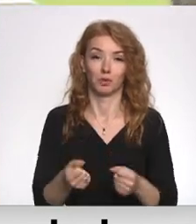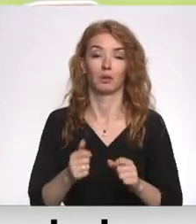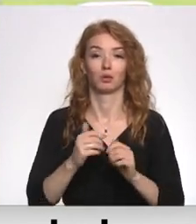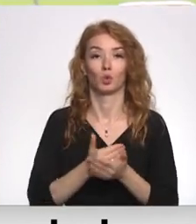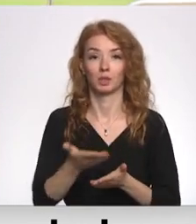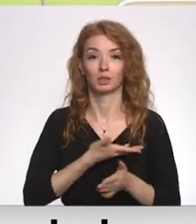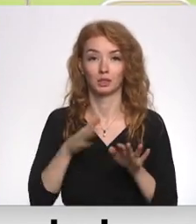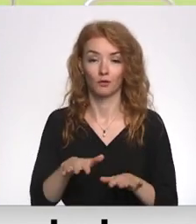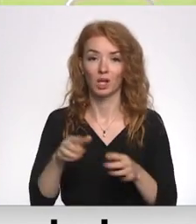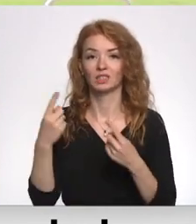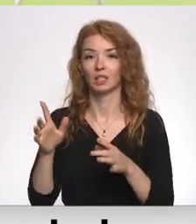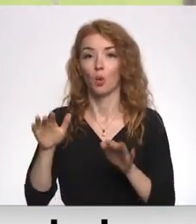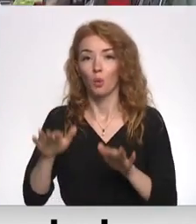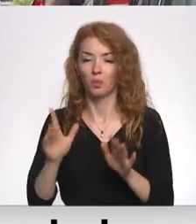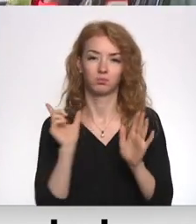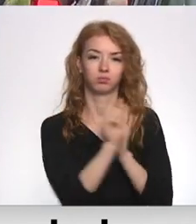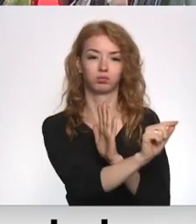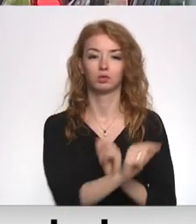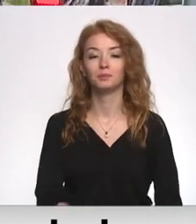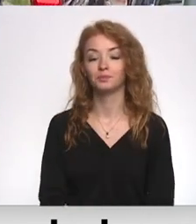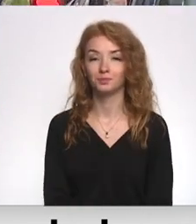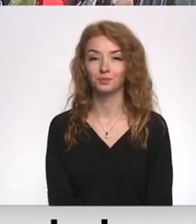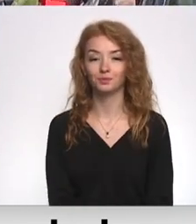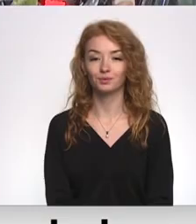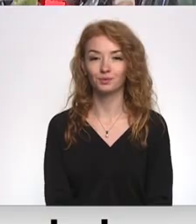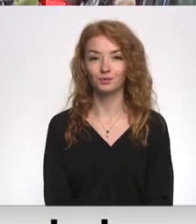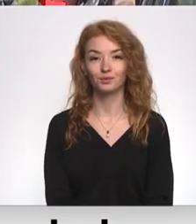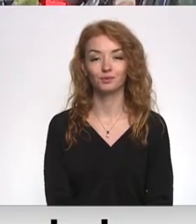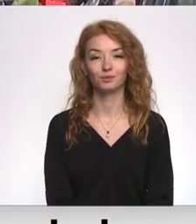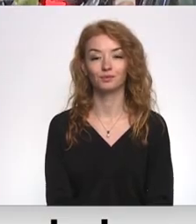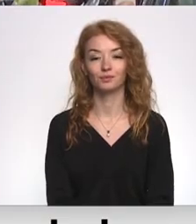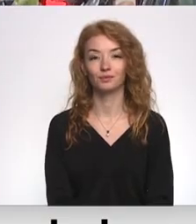šeit, citi jau aizbraukuši. Dāvids Frenefelds, Aigars Kovaļevskis, Latvijas televīzija.